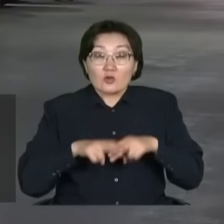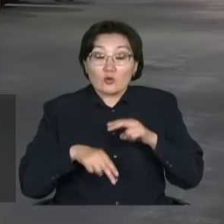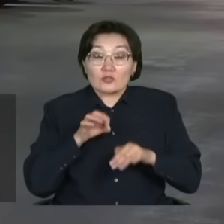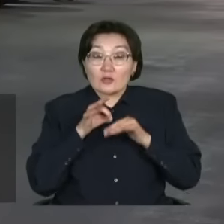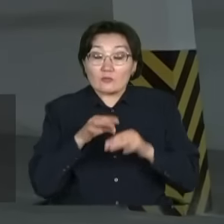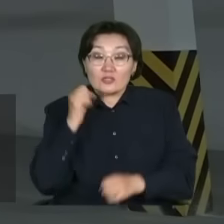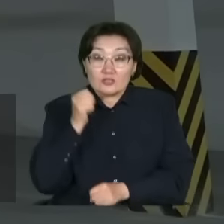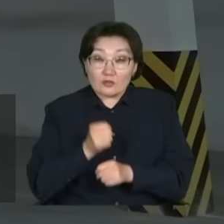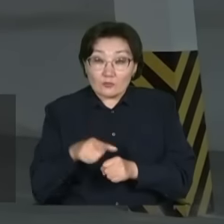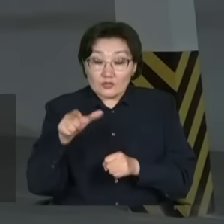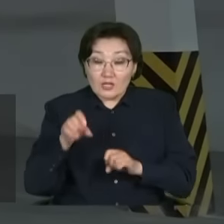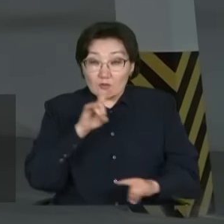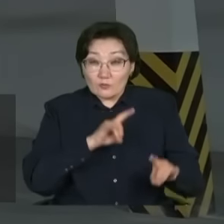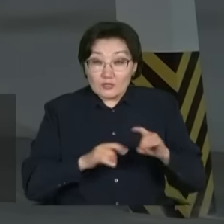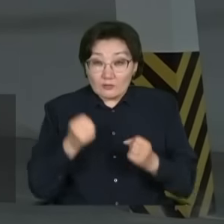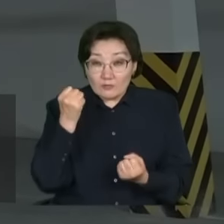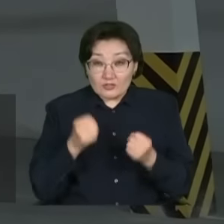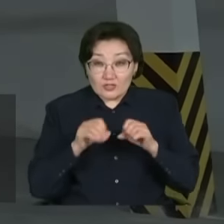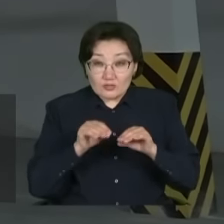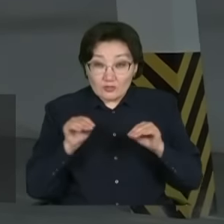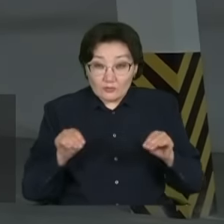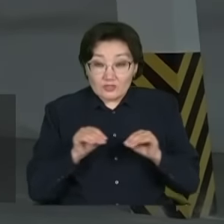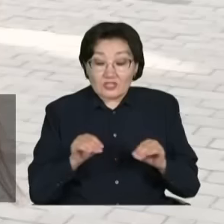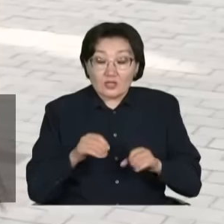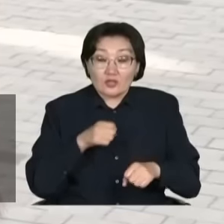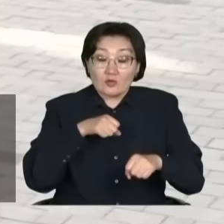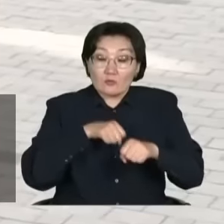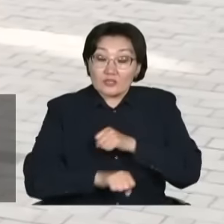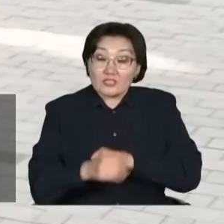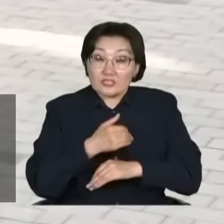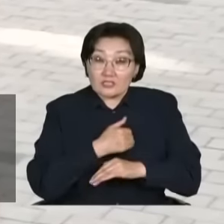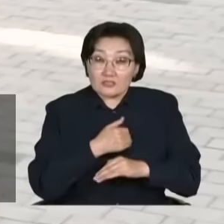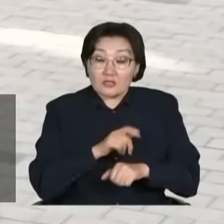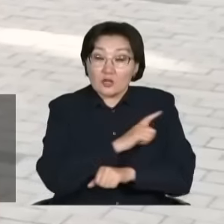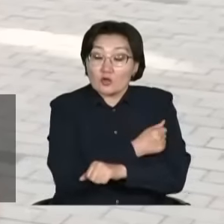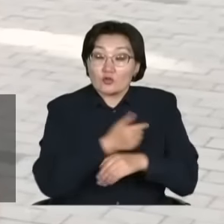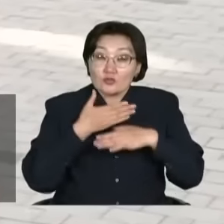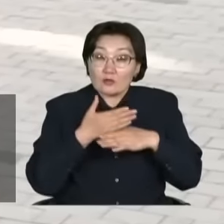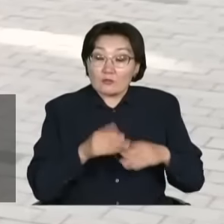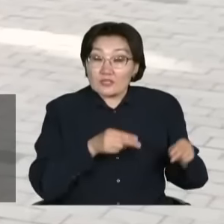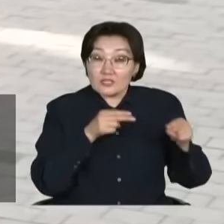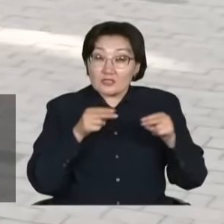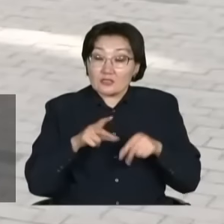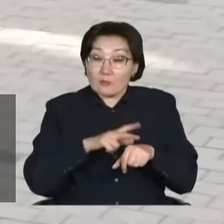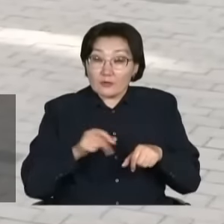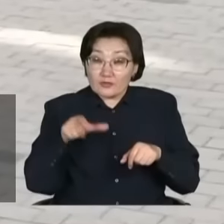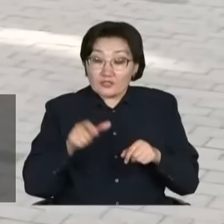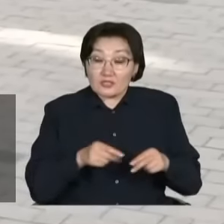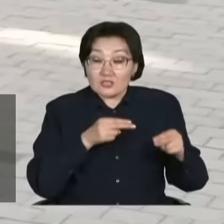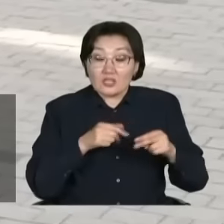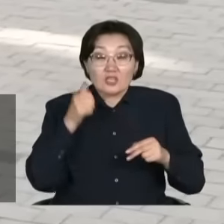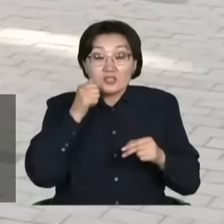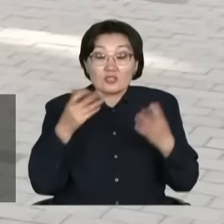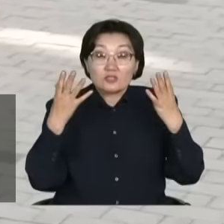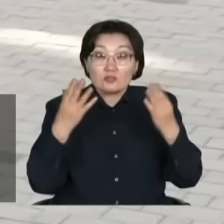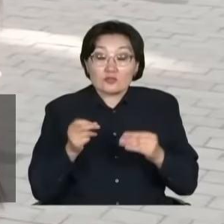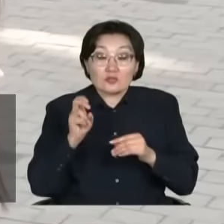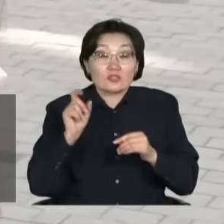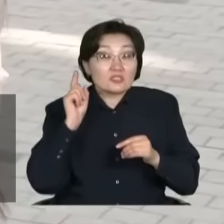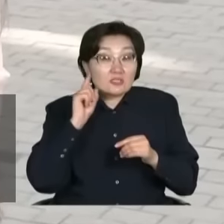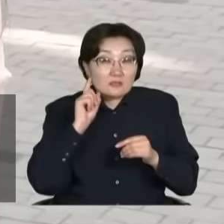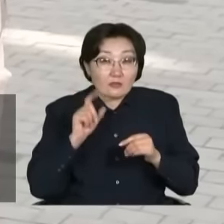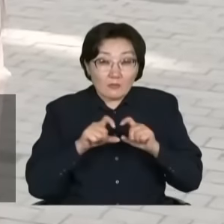жұмысшы алдап, көлік тұрағына апарып азғындаған, дейді көршілер. Скорыйлар келді, полицейскийлер келді. Одан кейін біз тек ертеңгісінен естідік магазинге барғанда.